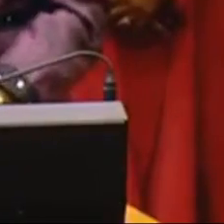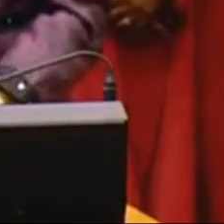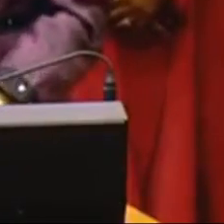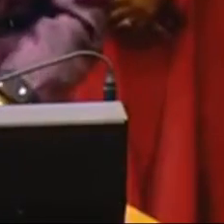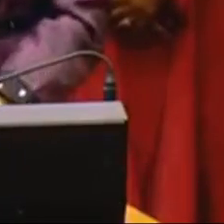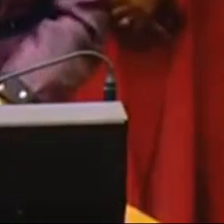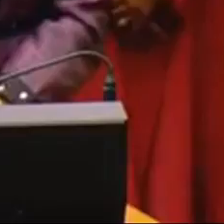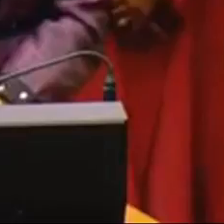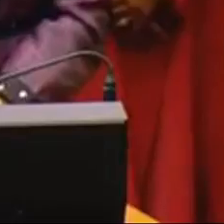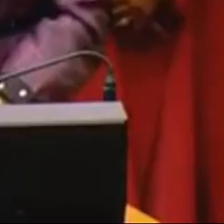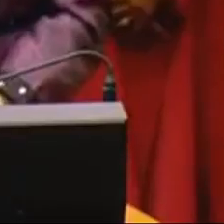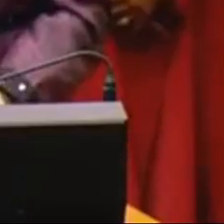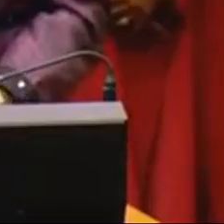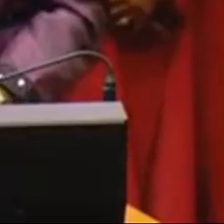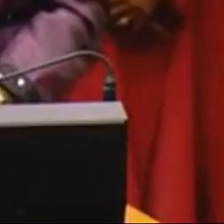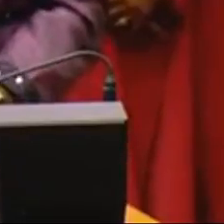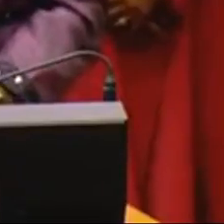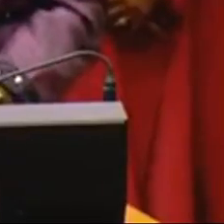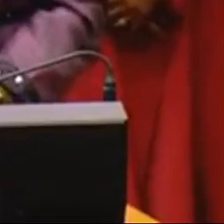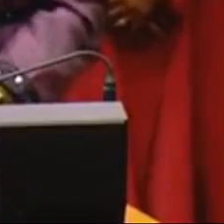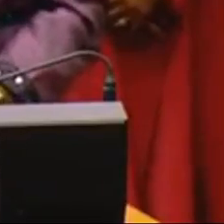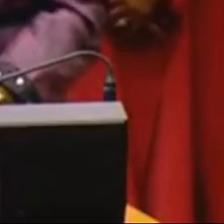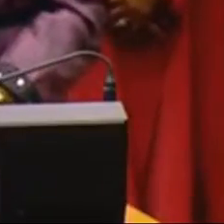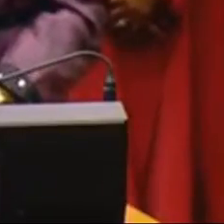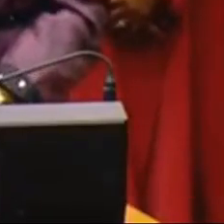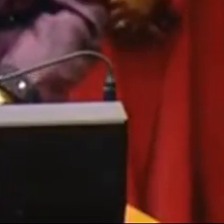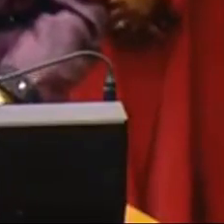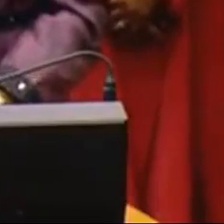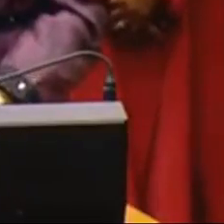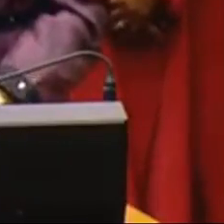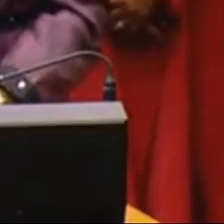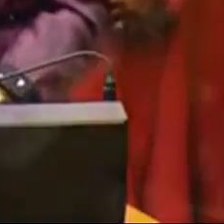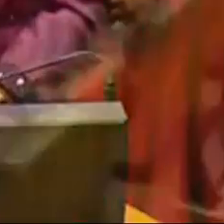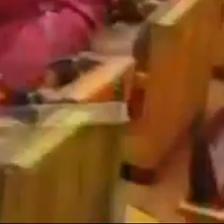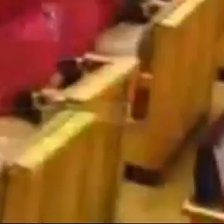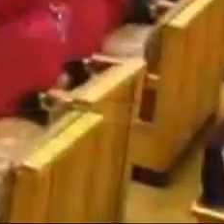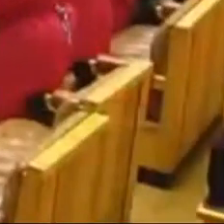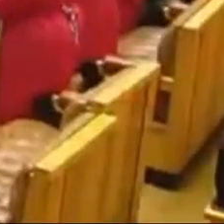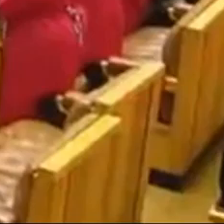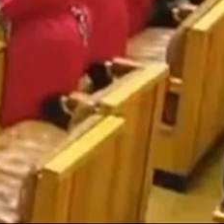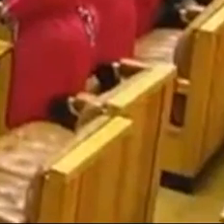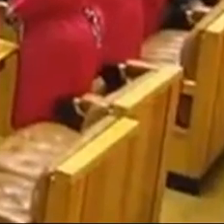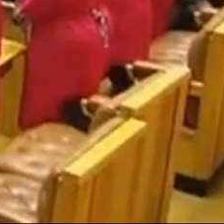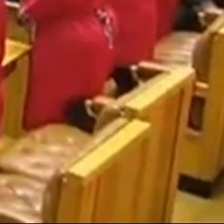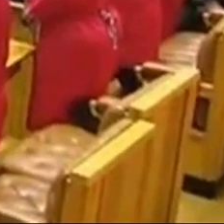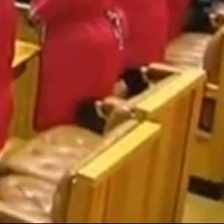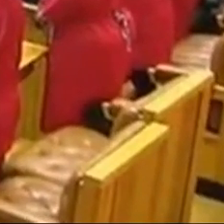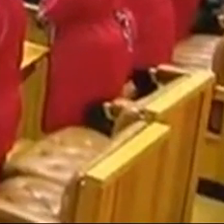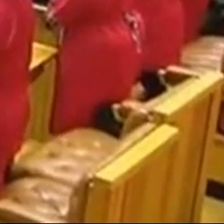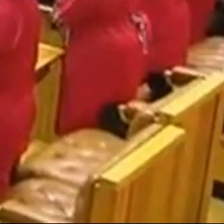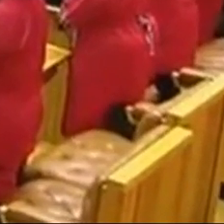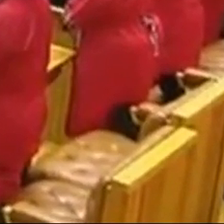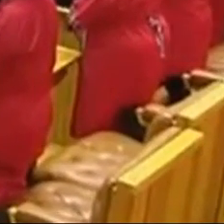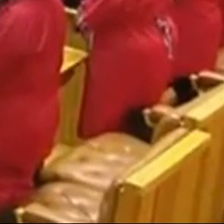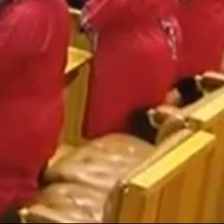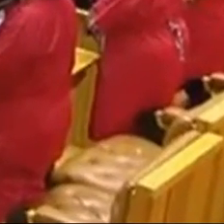kwelilizwe unikwela wena ke unika wena ke matamela thola inkunzi zakulonganga undabandaba